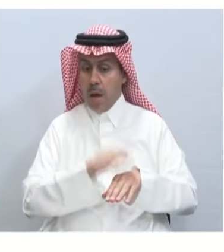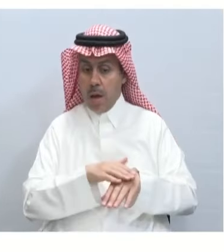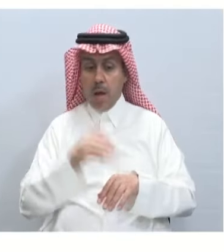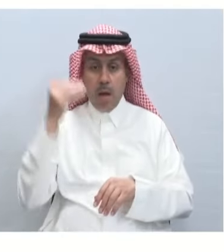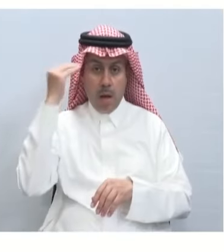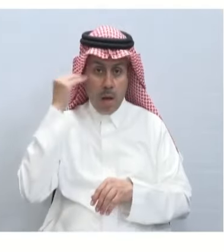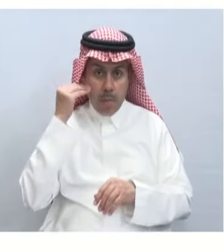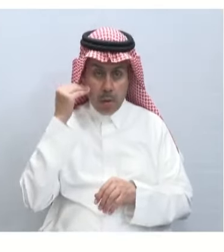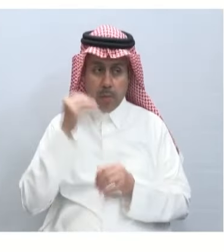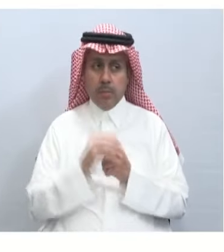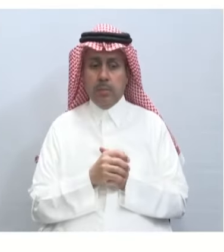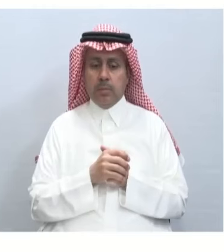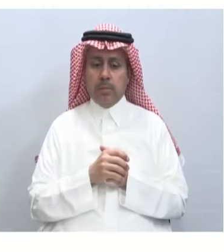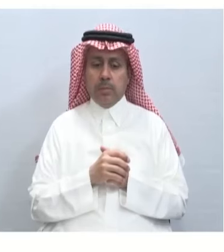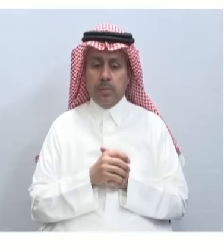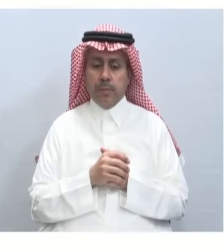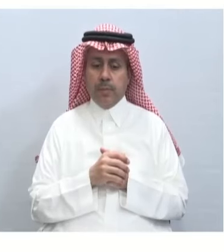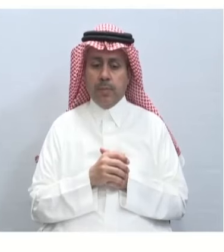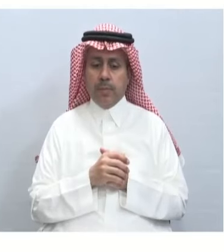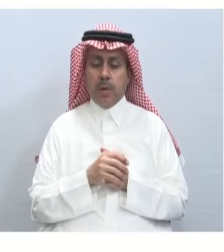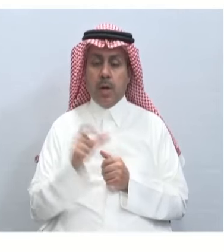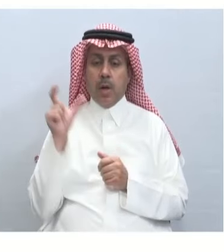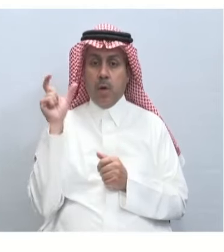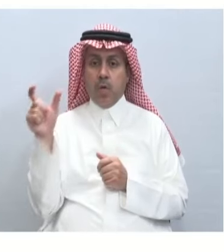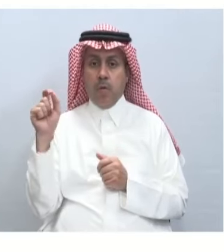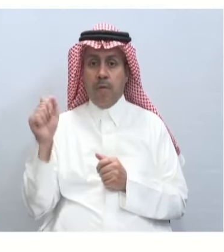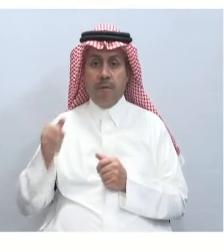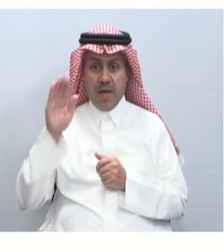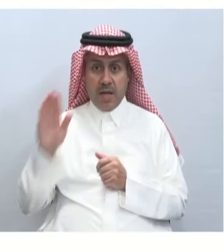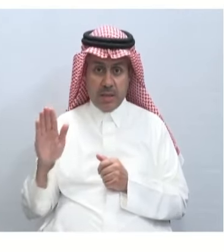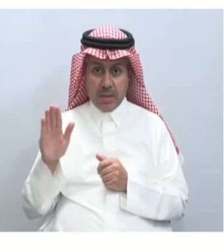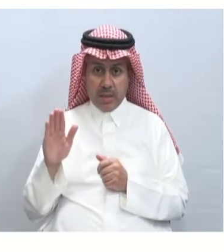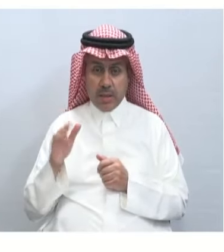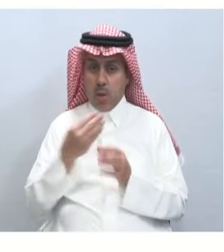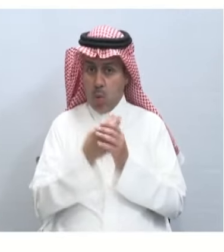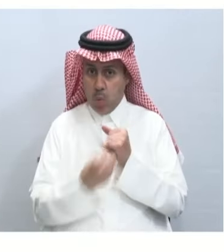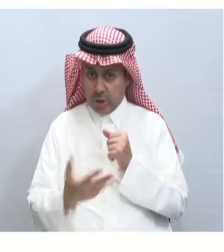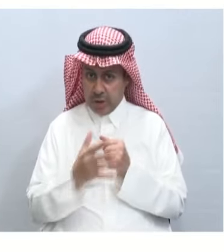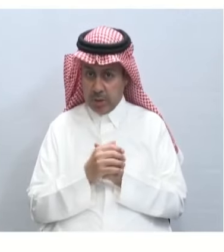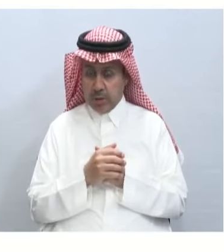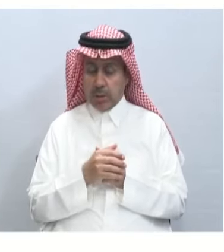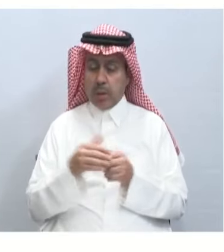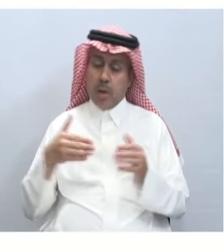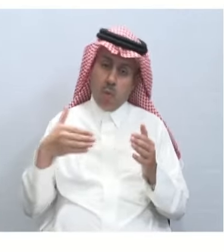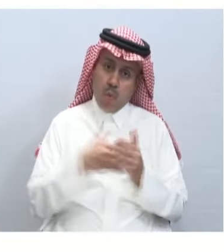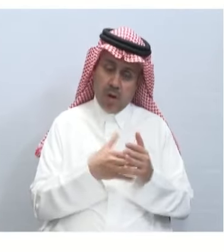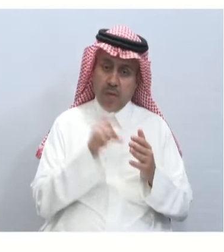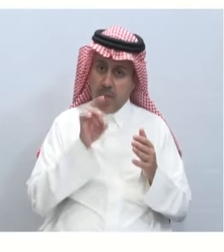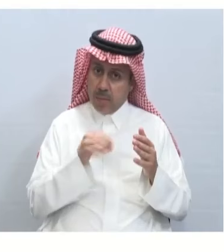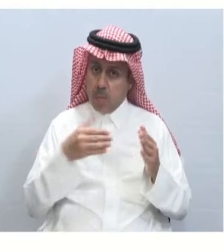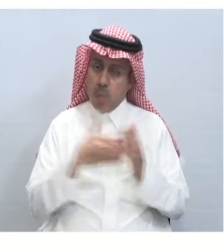ماذا يجب على المرا النفس اذا انقطع عنها الدم قبل